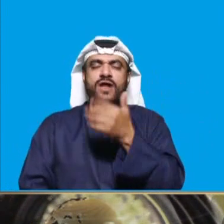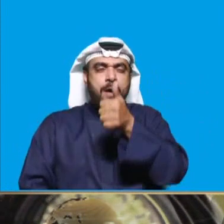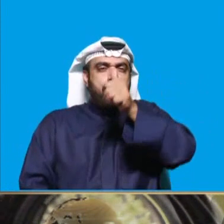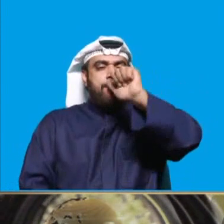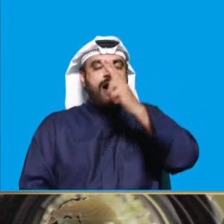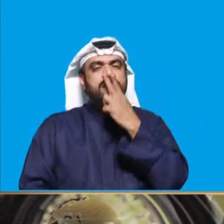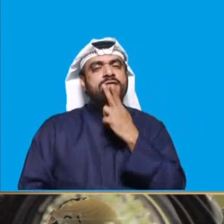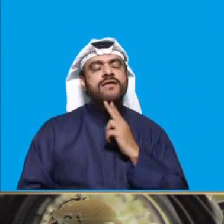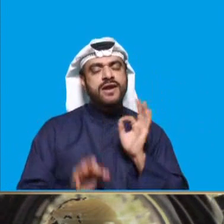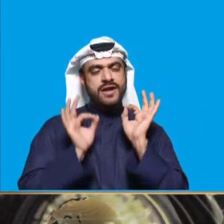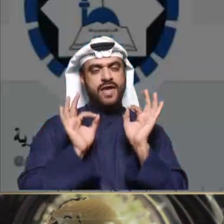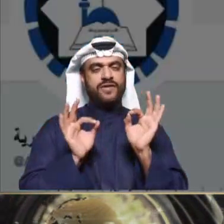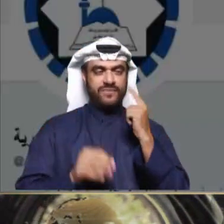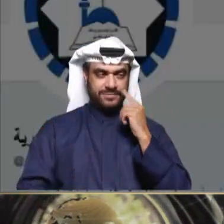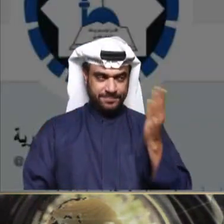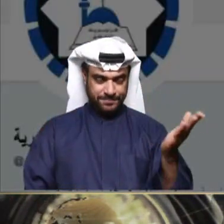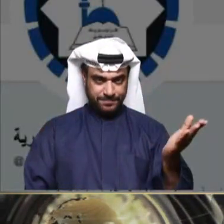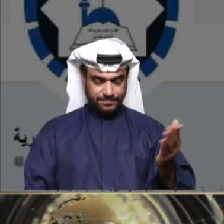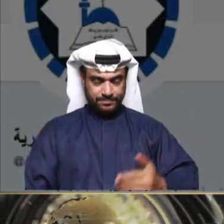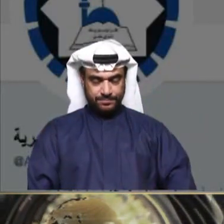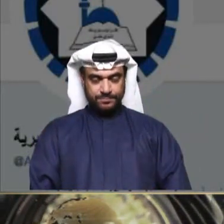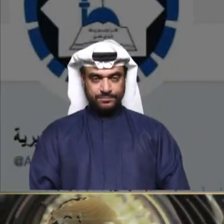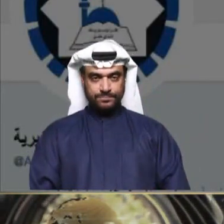النظيفة والصالحة للاستعمال.